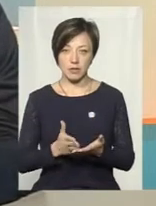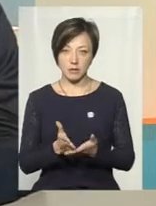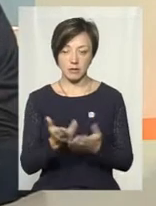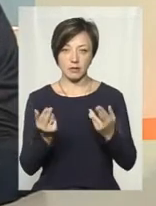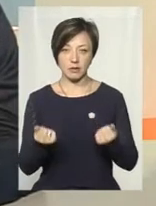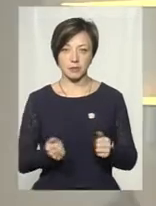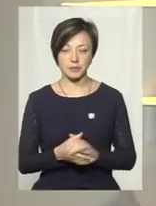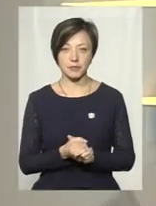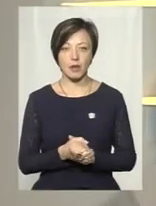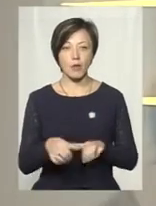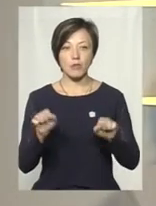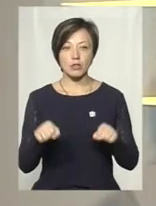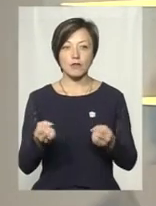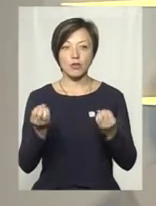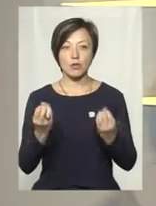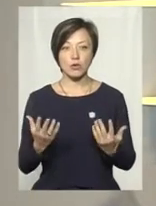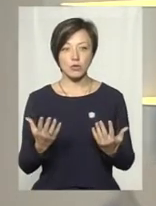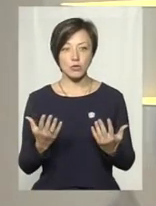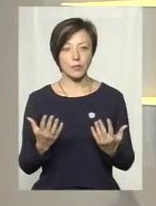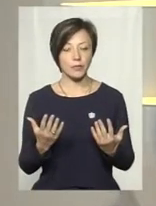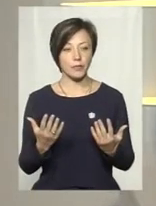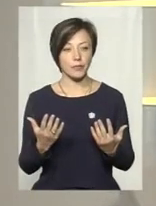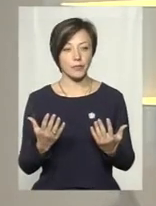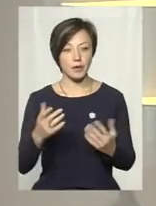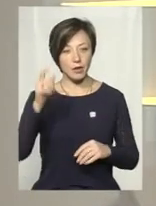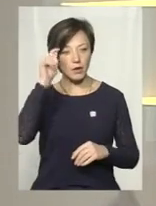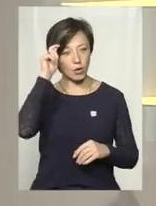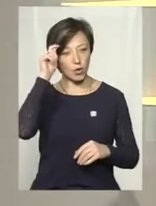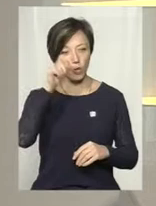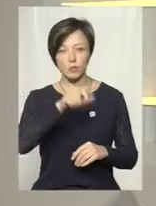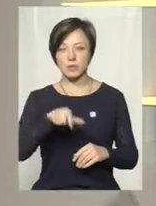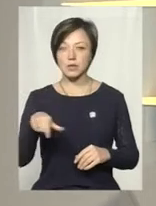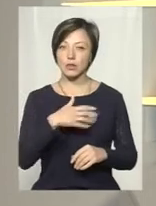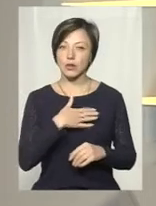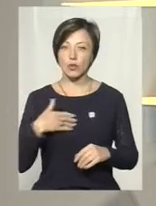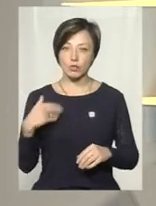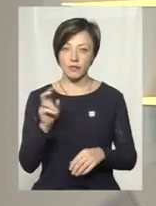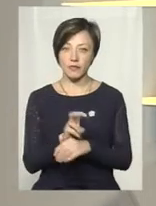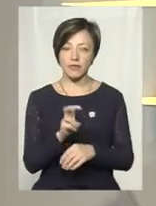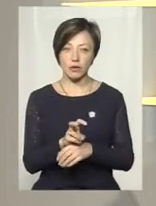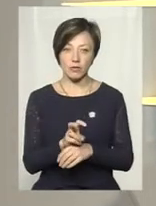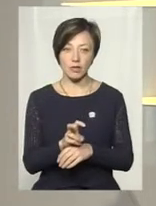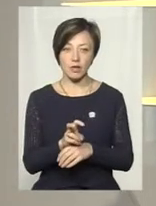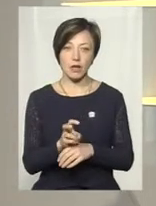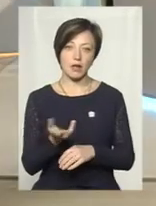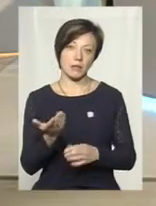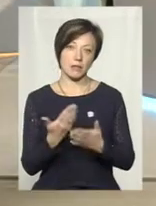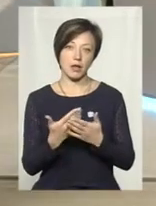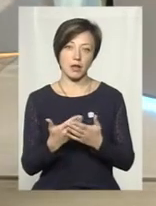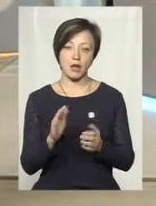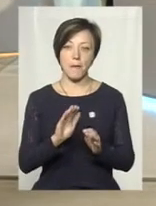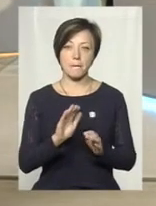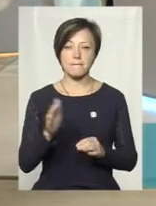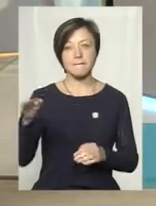да. Ну, а можливо, просто хлопці не хочуть відвідувати той самий берег надії, тому що